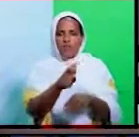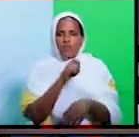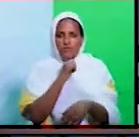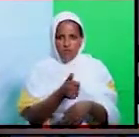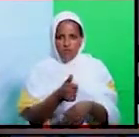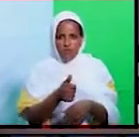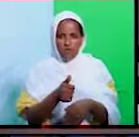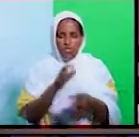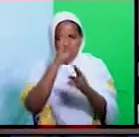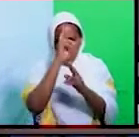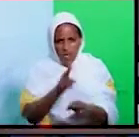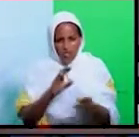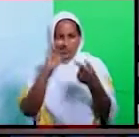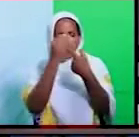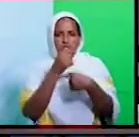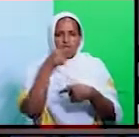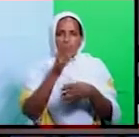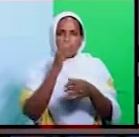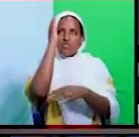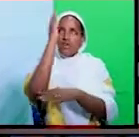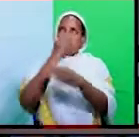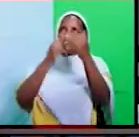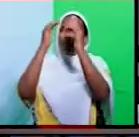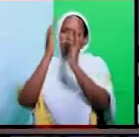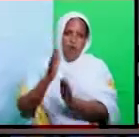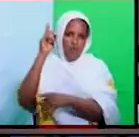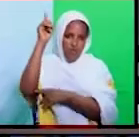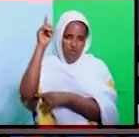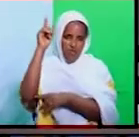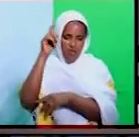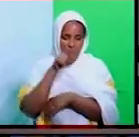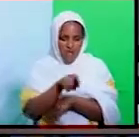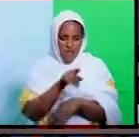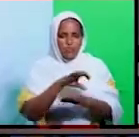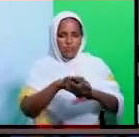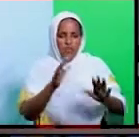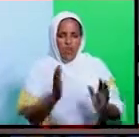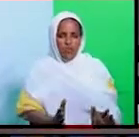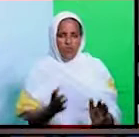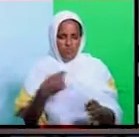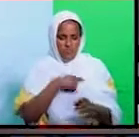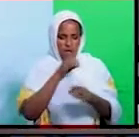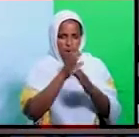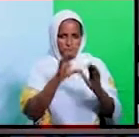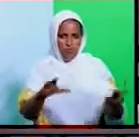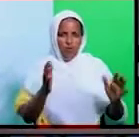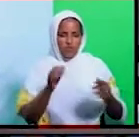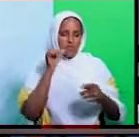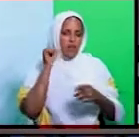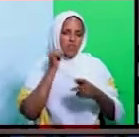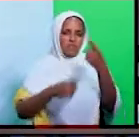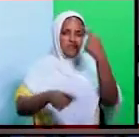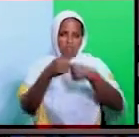መሆን እጅግ በጣም አስፈላጊ ነገር ነው። ምክንያቱም በመጽሐፍት የተጻፈው የእግዚአብሔር መገለጥ ፍጡራን የሆኑ ነገሮች